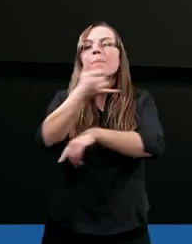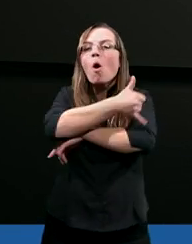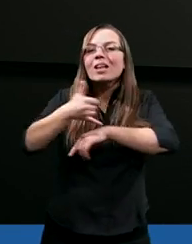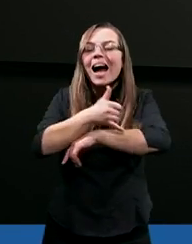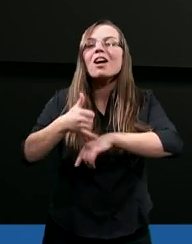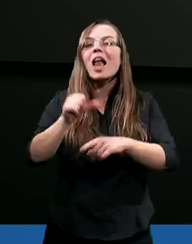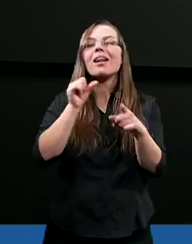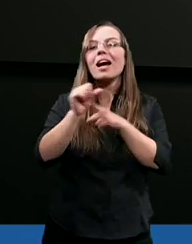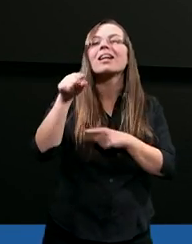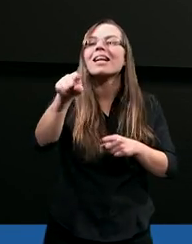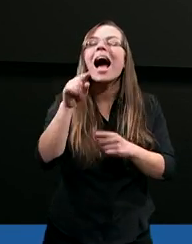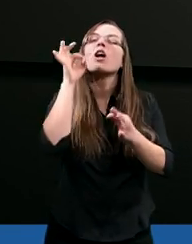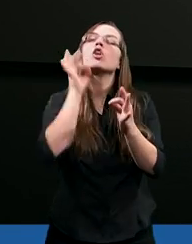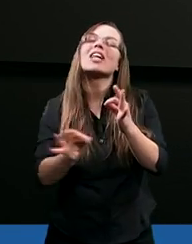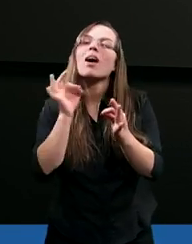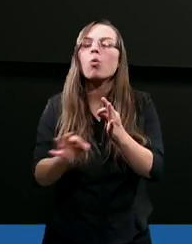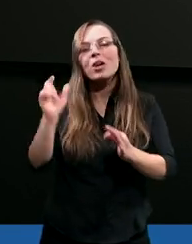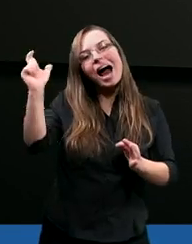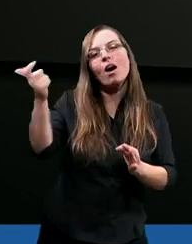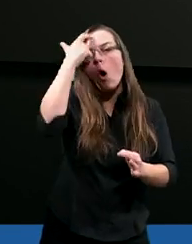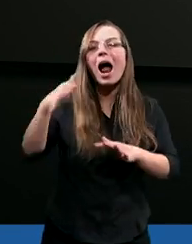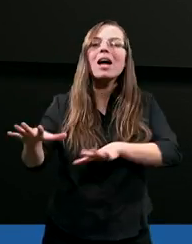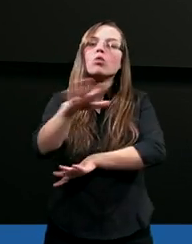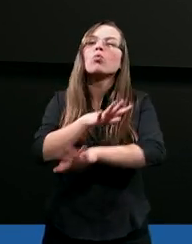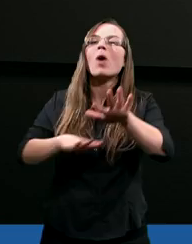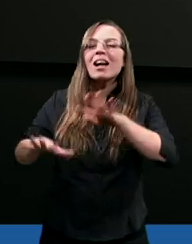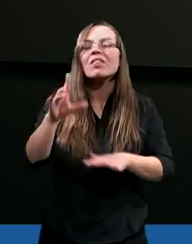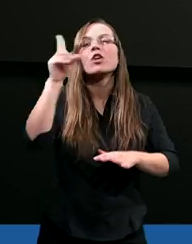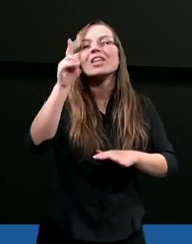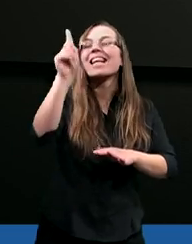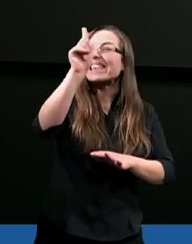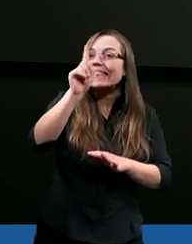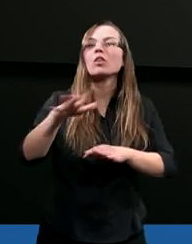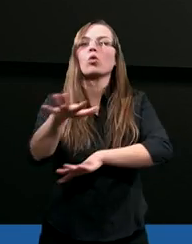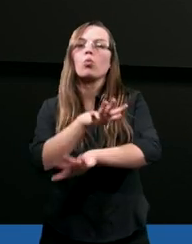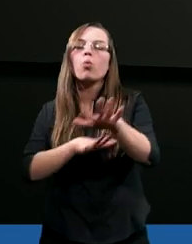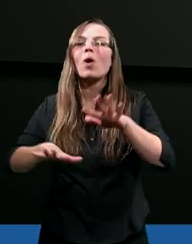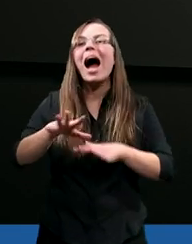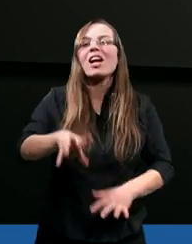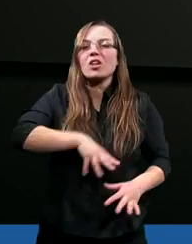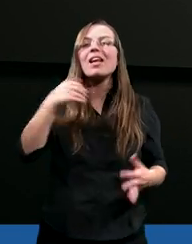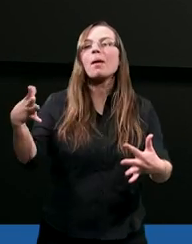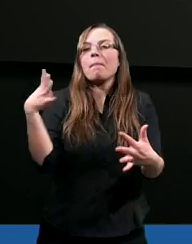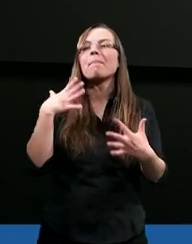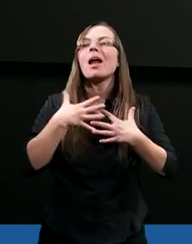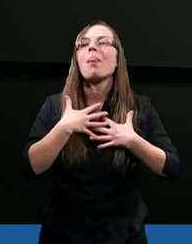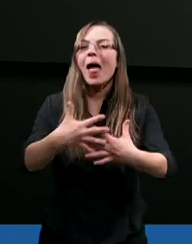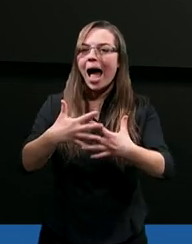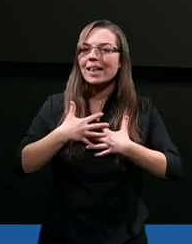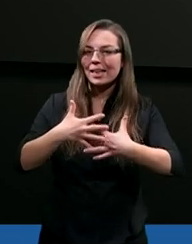ta szczególna rola Ducha Świętego, że z Ducha Świętego byli natchnieni.